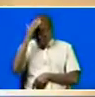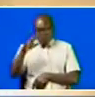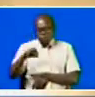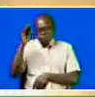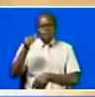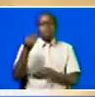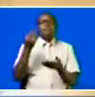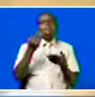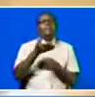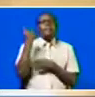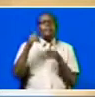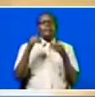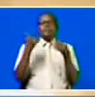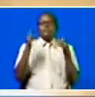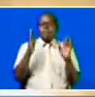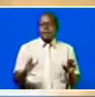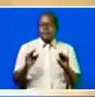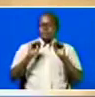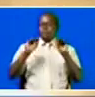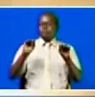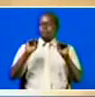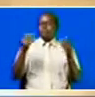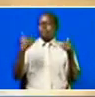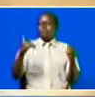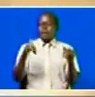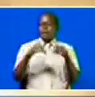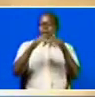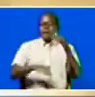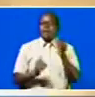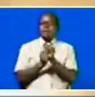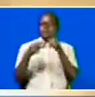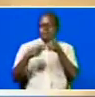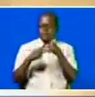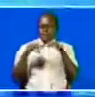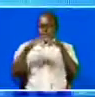watachezea katika nafasi za juu katika timu yetu ya taifa ya under 17 na under 20.